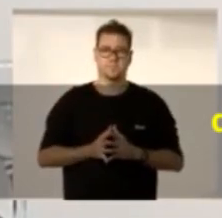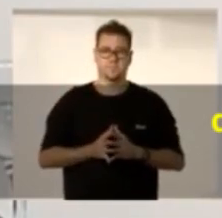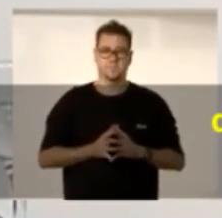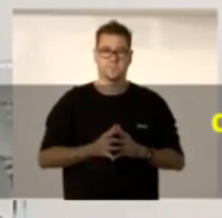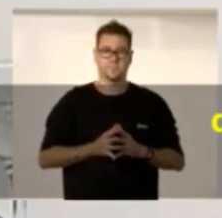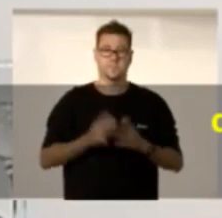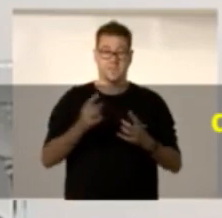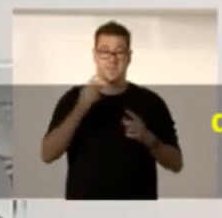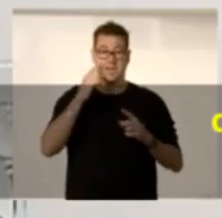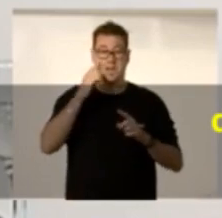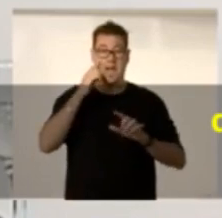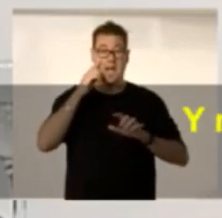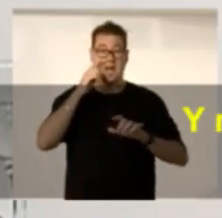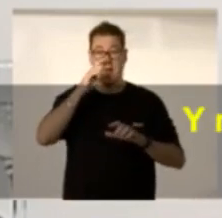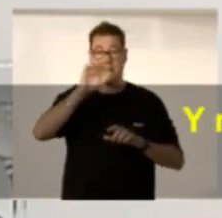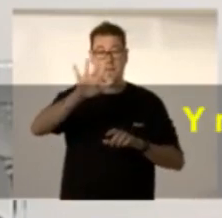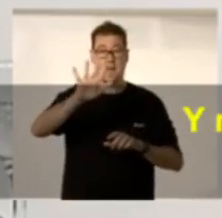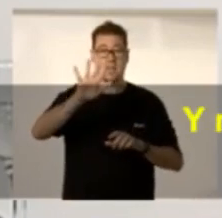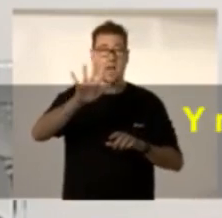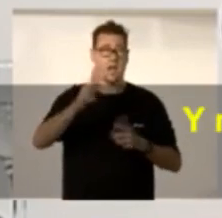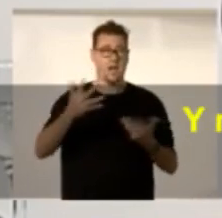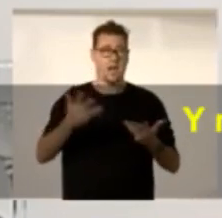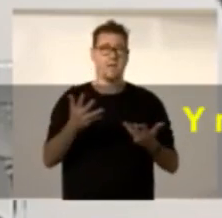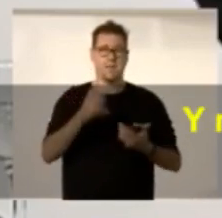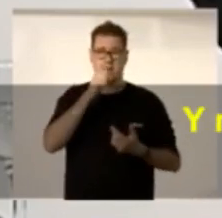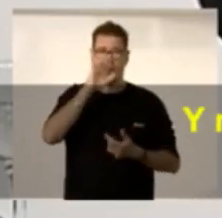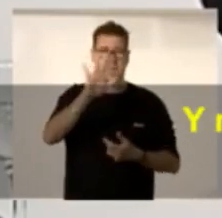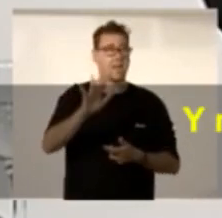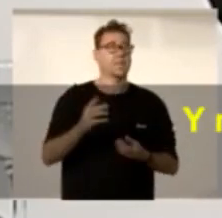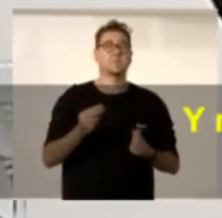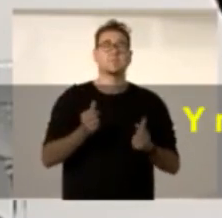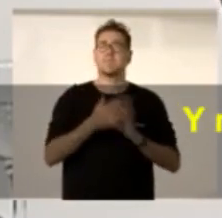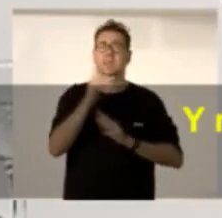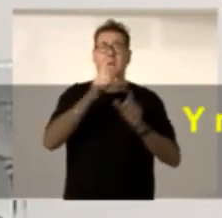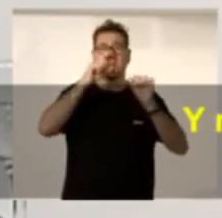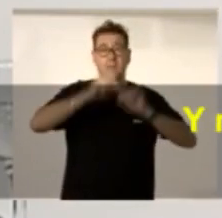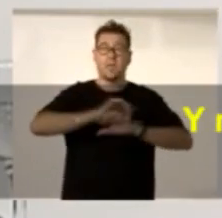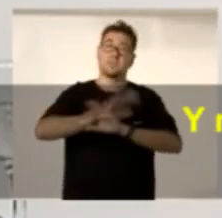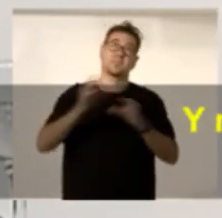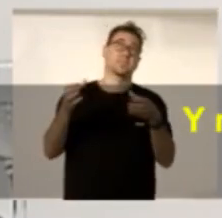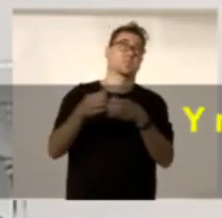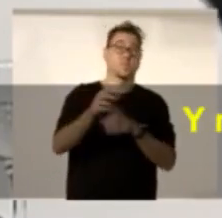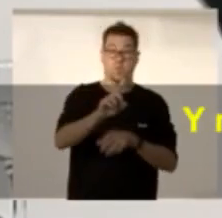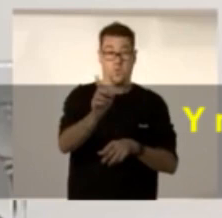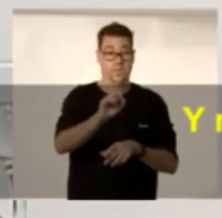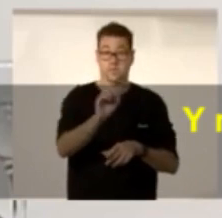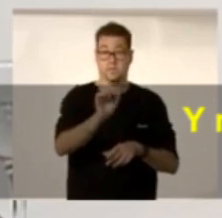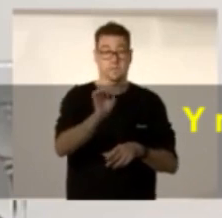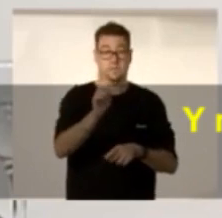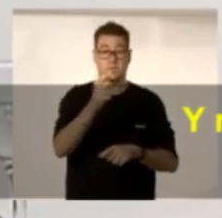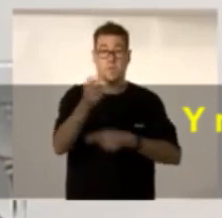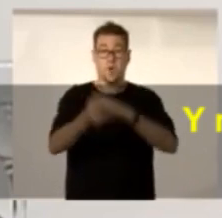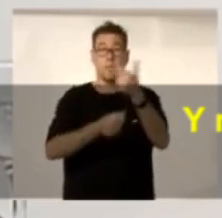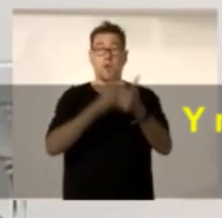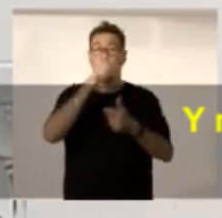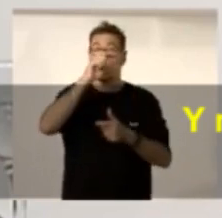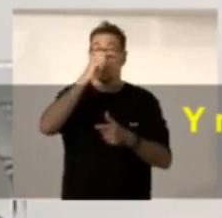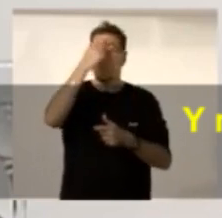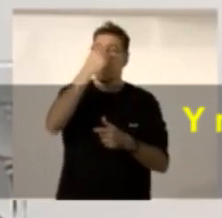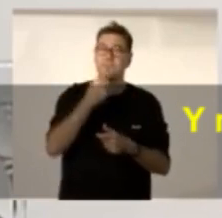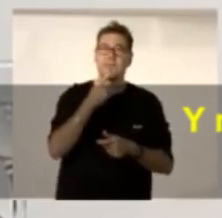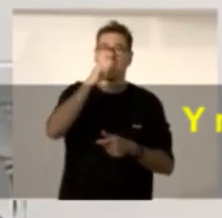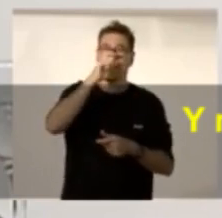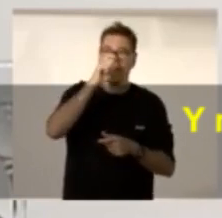I és una amenaça gravíssima. I no és només una qüestió que afecti a la gent major, eh? Com dic, cada volta els perfils de